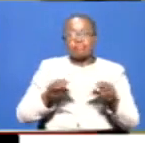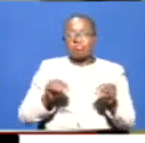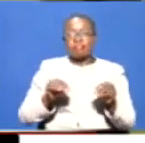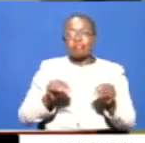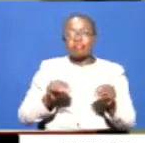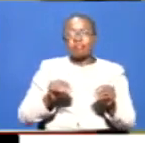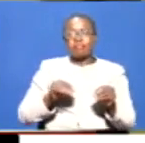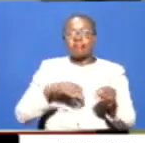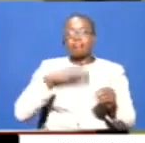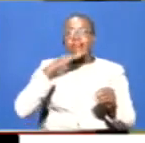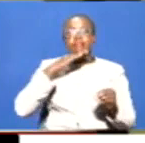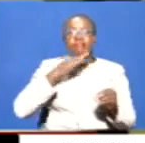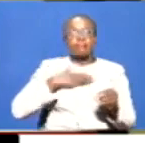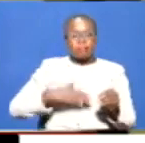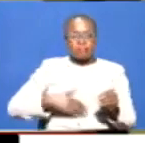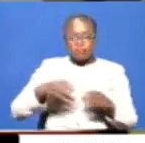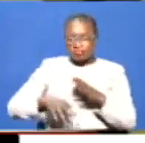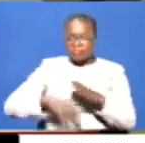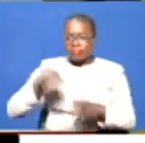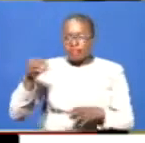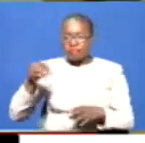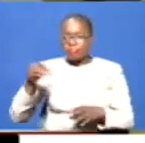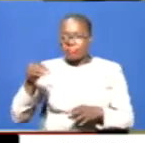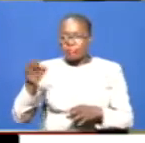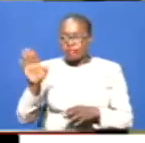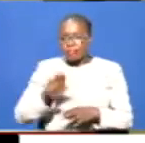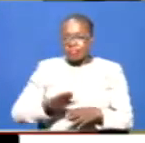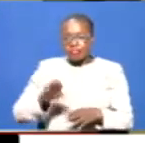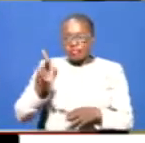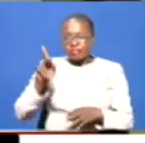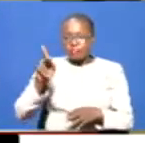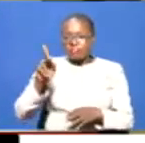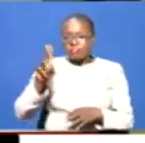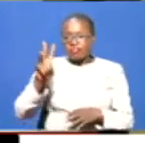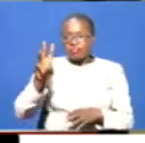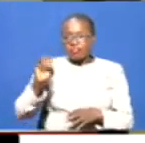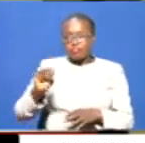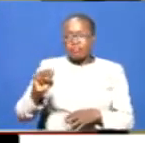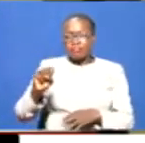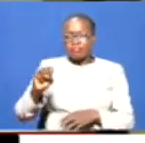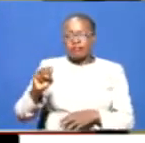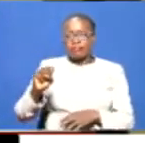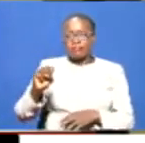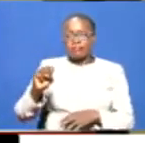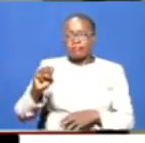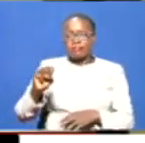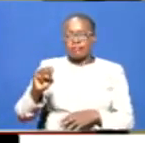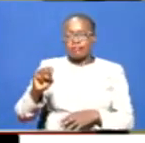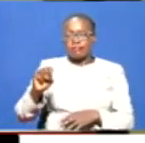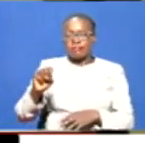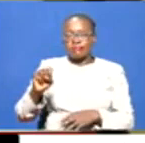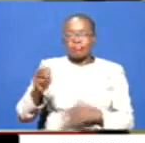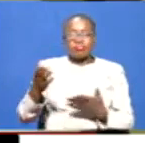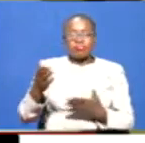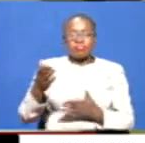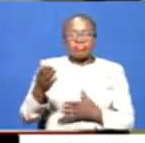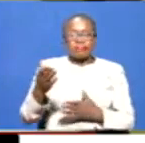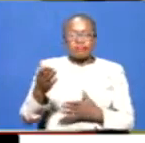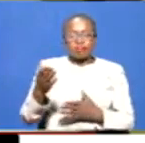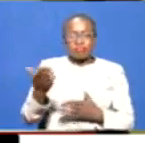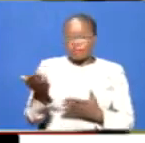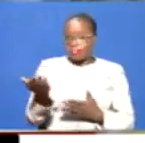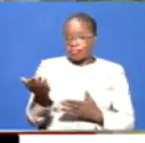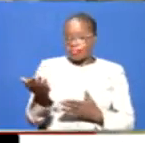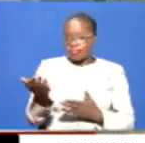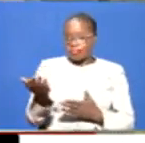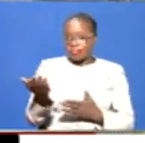body found around the KWS between Kyoto and KWS area, around something